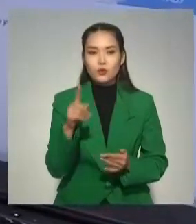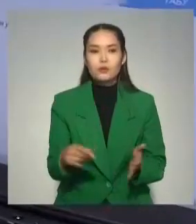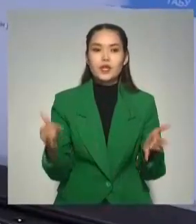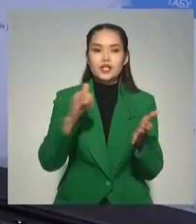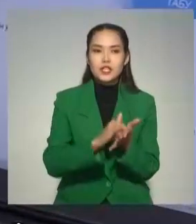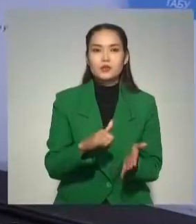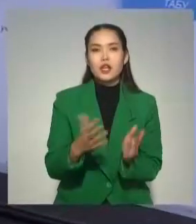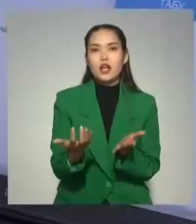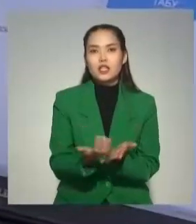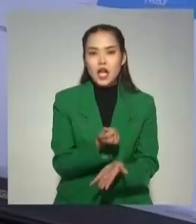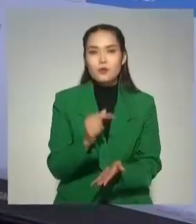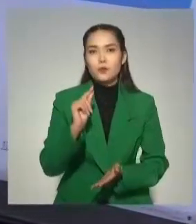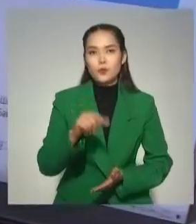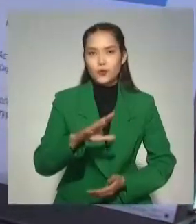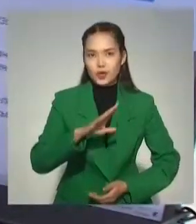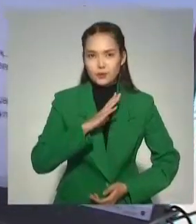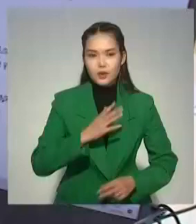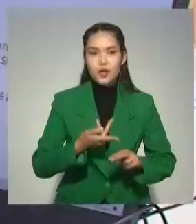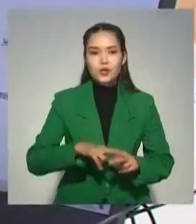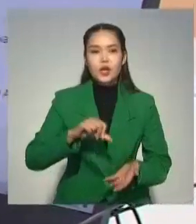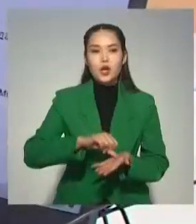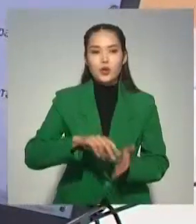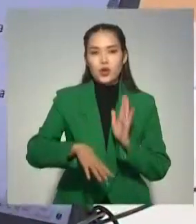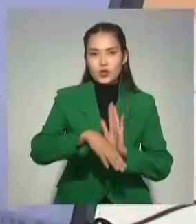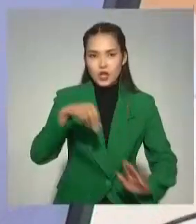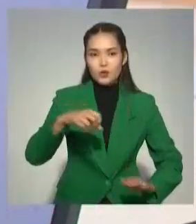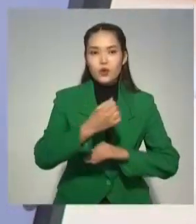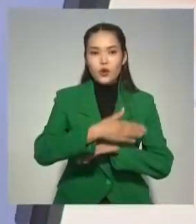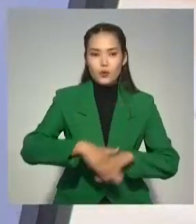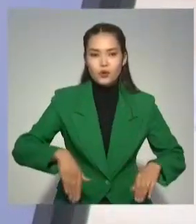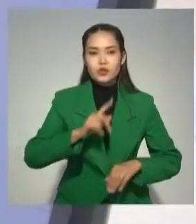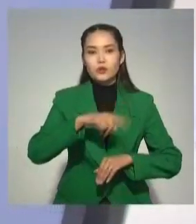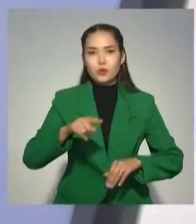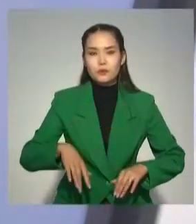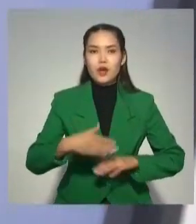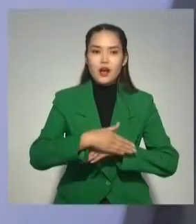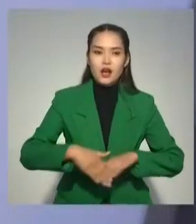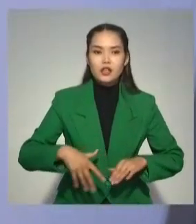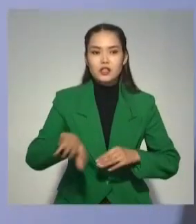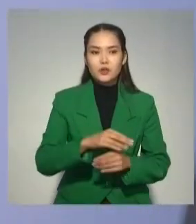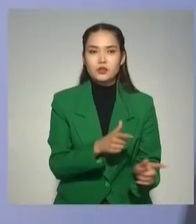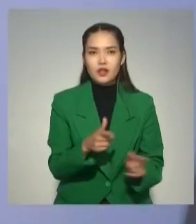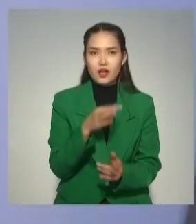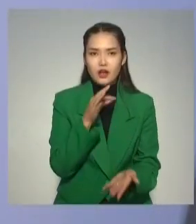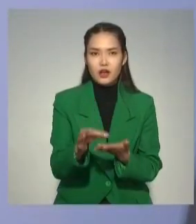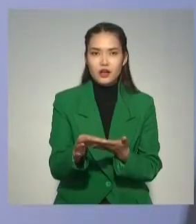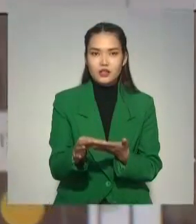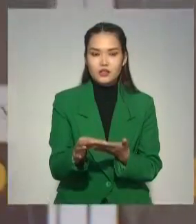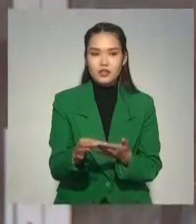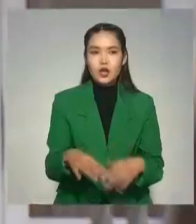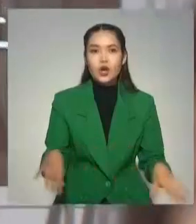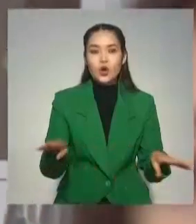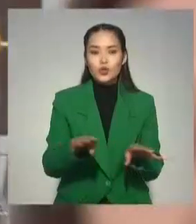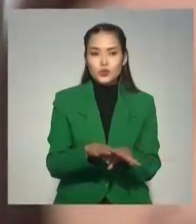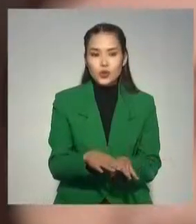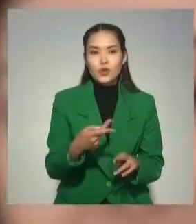табу батырмасына басып едім, сайлау учаскесінің нөмірі мен мекен жайы бірден шықты. Міне, сайтта